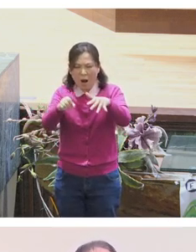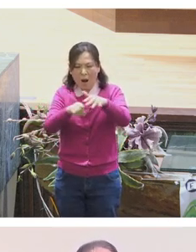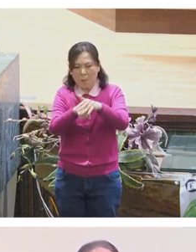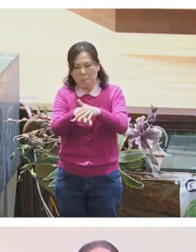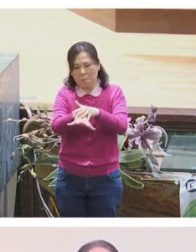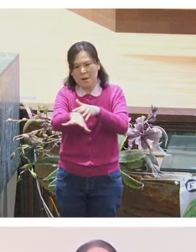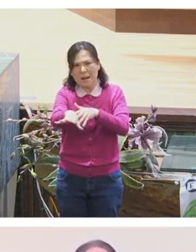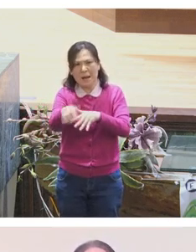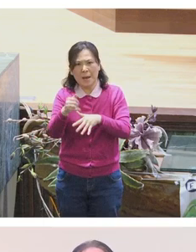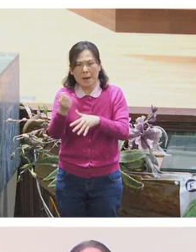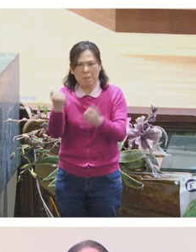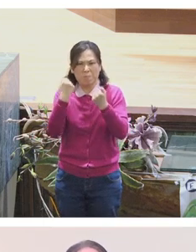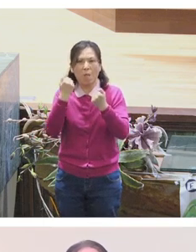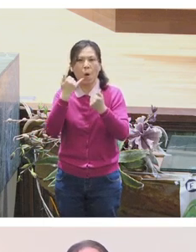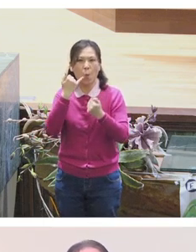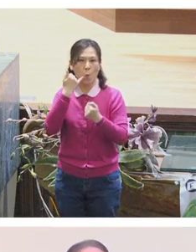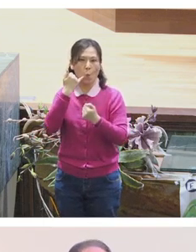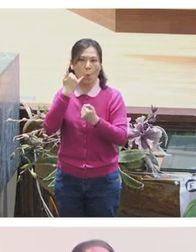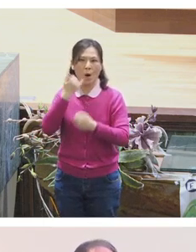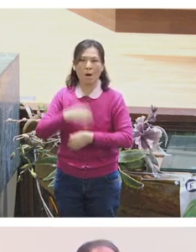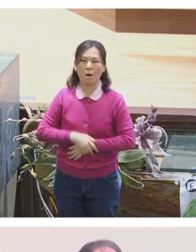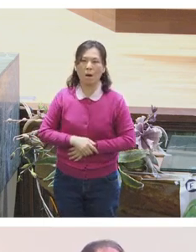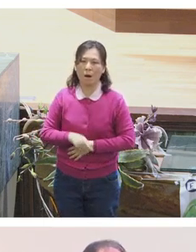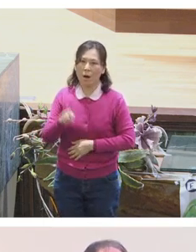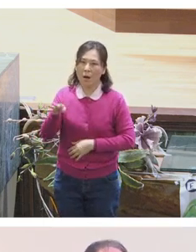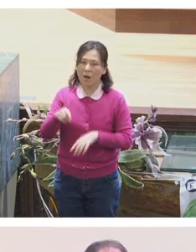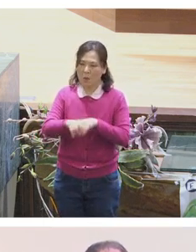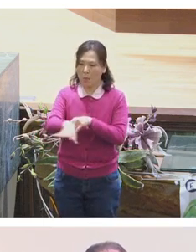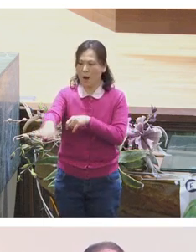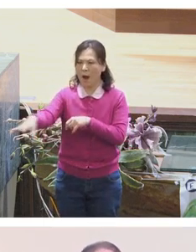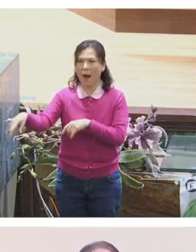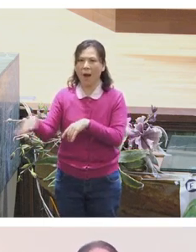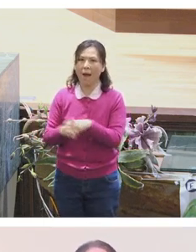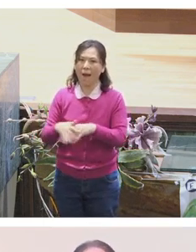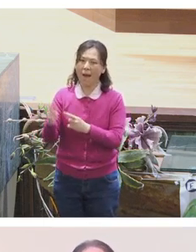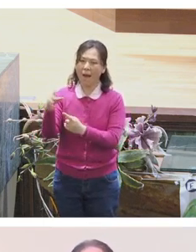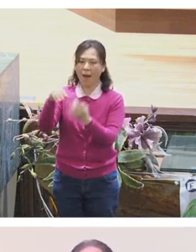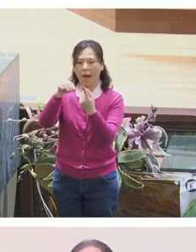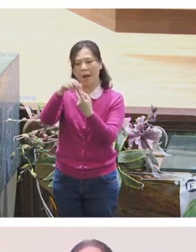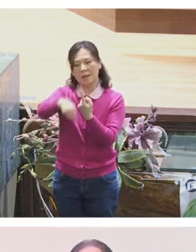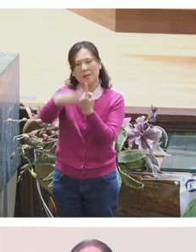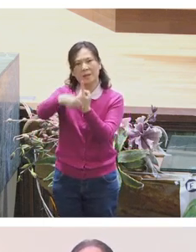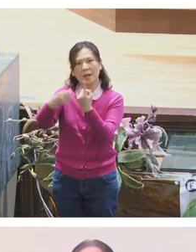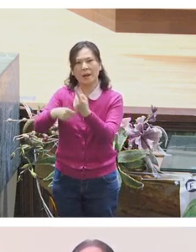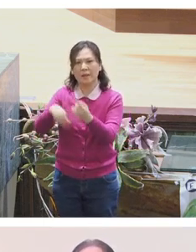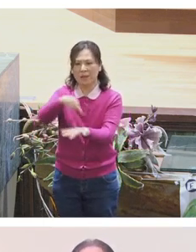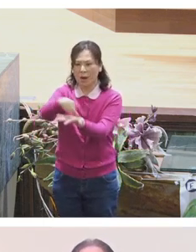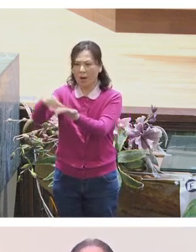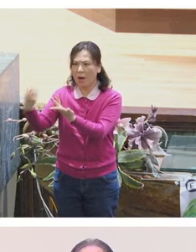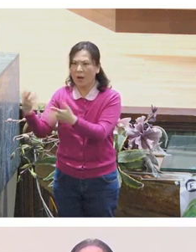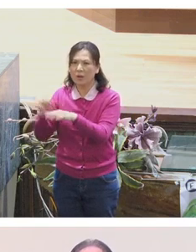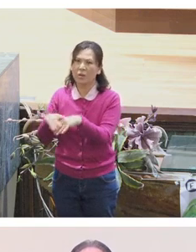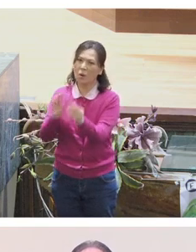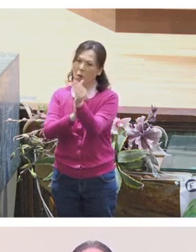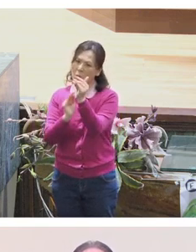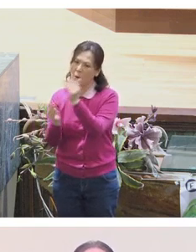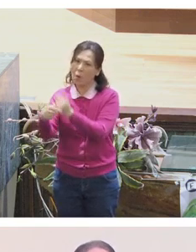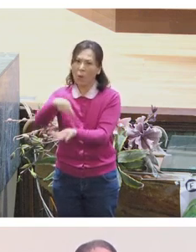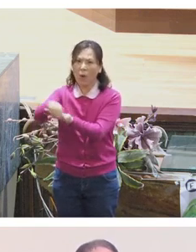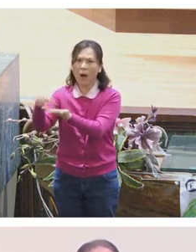出来，那渗出来它流经香蕉园，流经木瓜园，那个木瓜叶的叶子一个礼拜后掉光